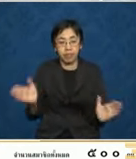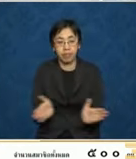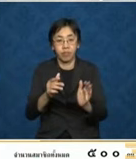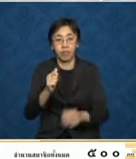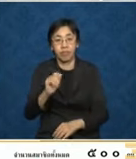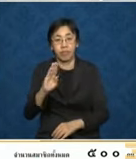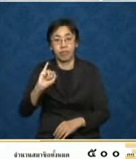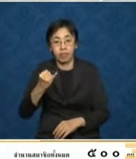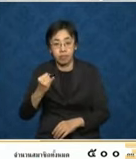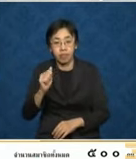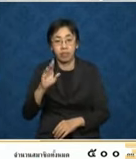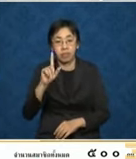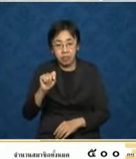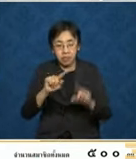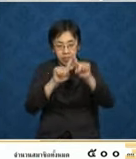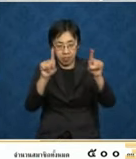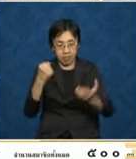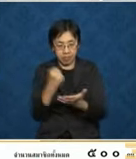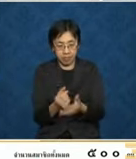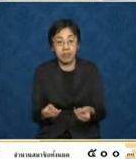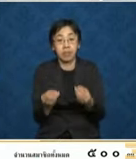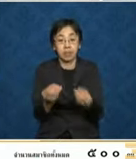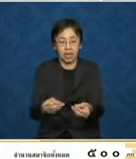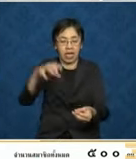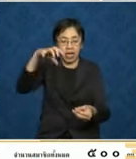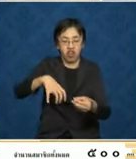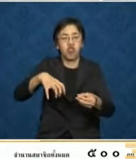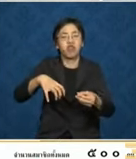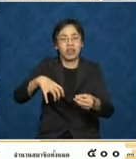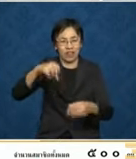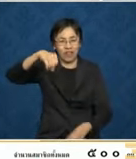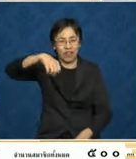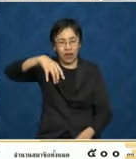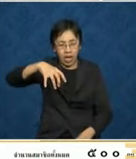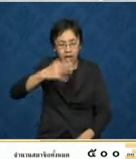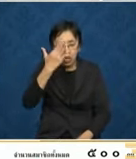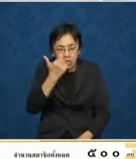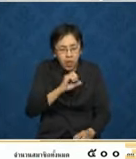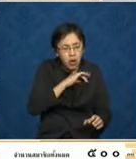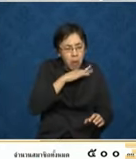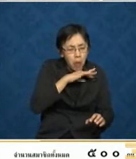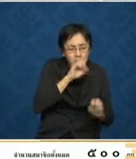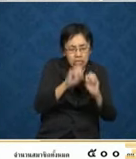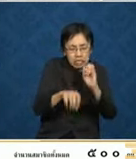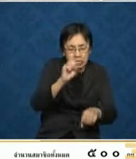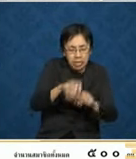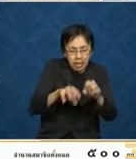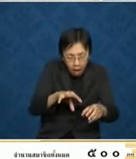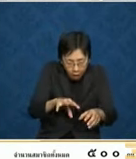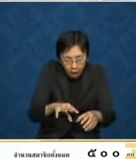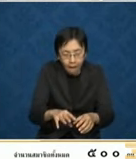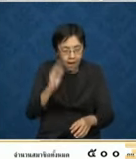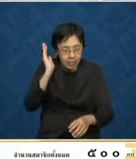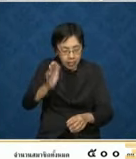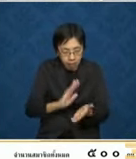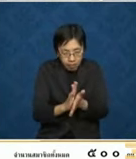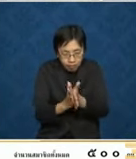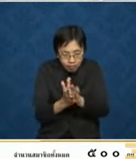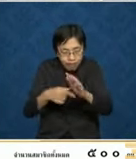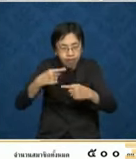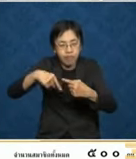ในการให้ใบอนุญาตเขาในการที่จะสร้างโรงไฟฟ้าที่มาจากขยะชุมชนนะครับแล้วปัจจุบันนี้เนี่ยมันมีเทคโนโลยีที่ไม่สาม